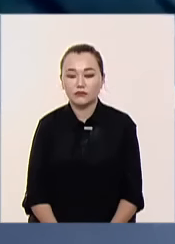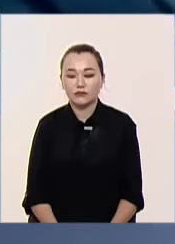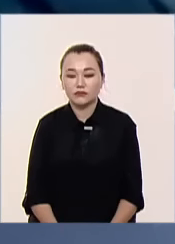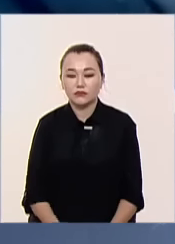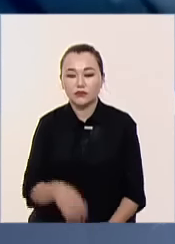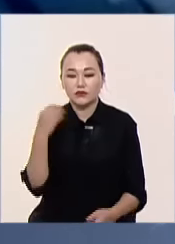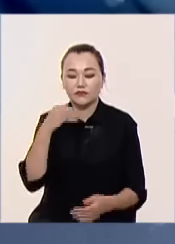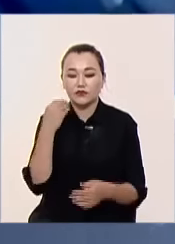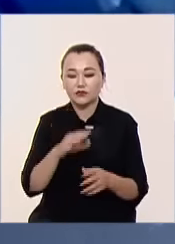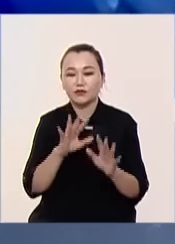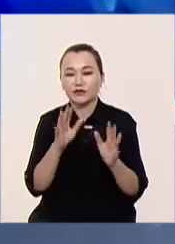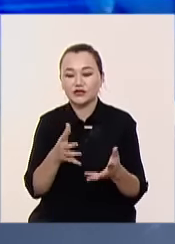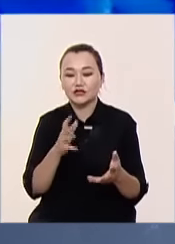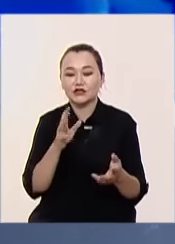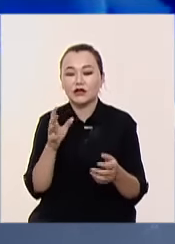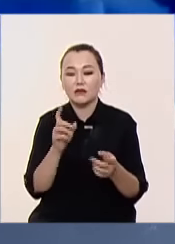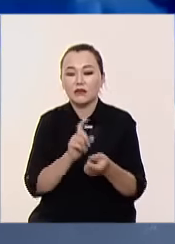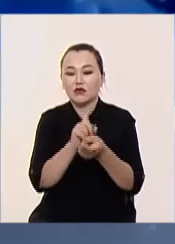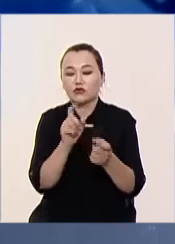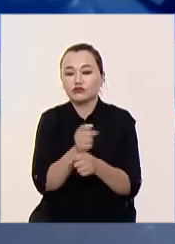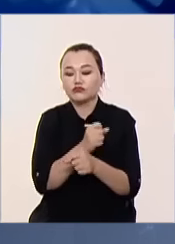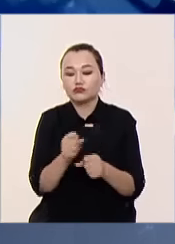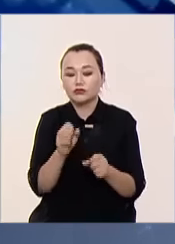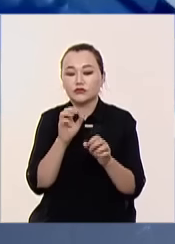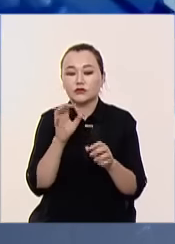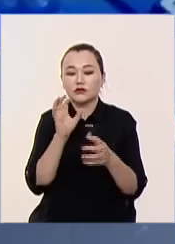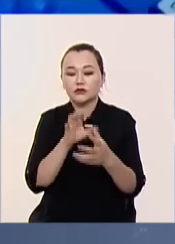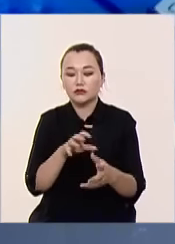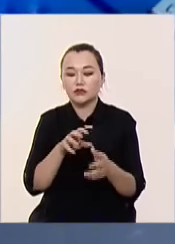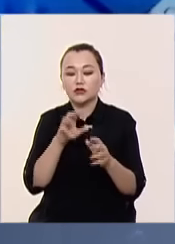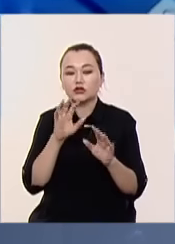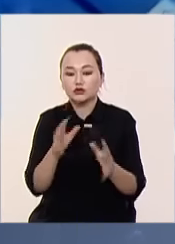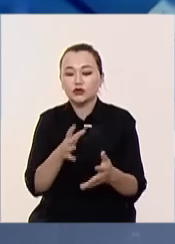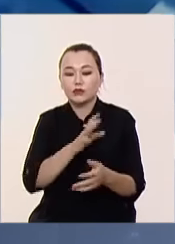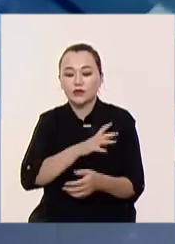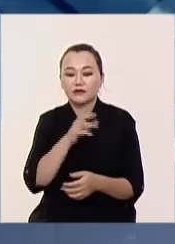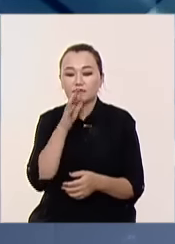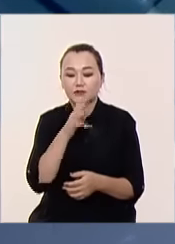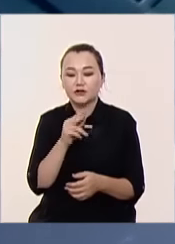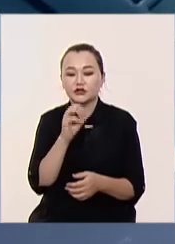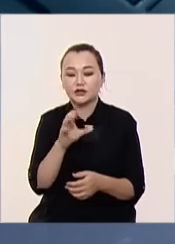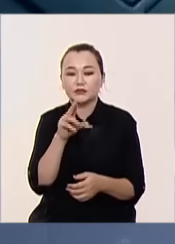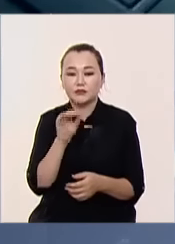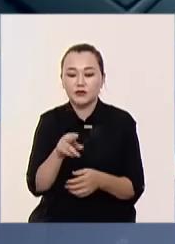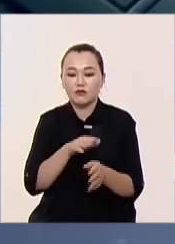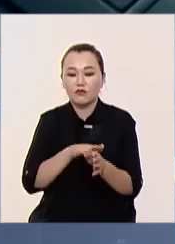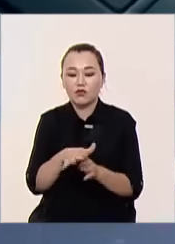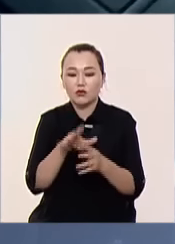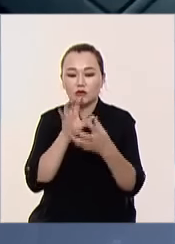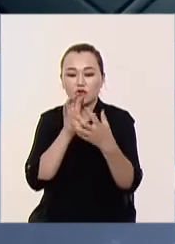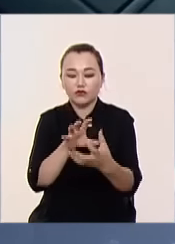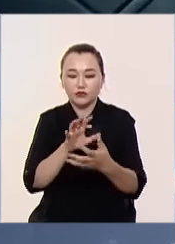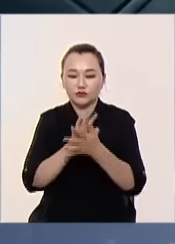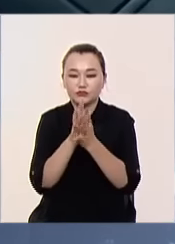В Актобе произошла потасовка между кондуктором и пассажиркой. Инцидент случился в час пик в переполненном автобусе. По